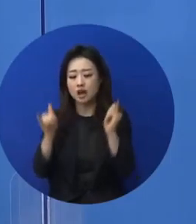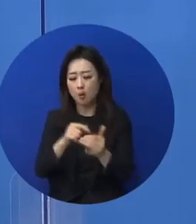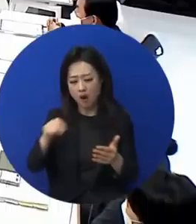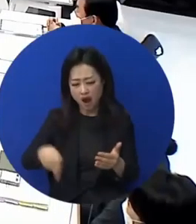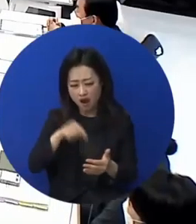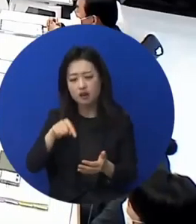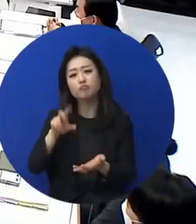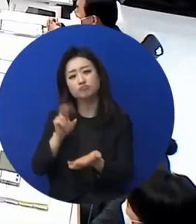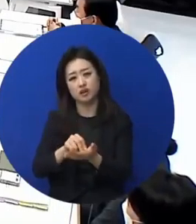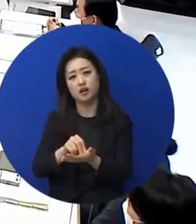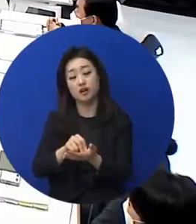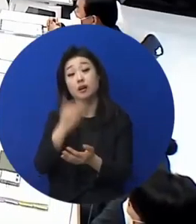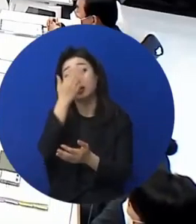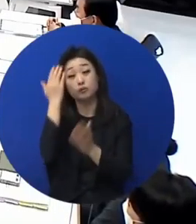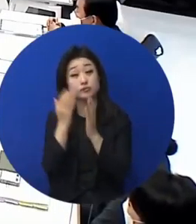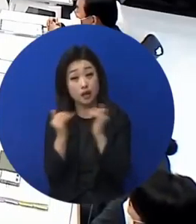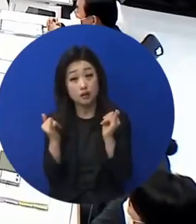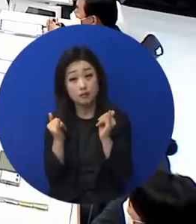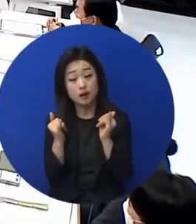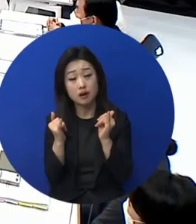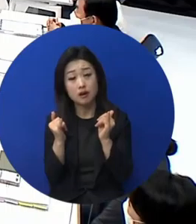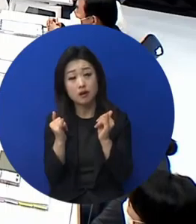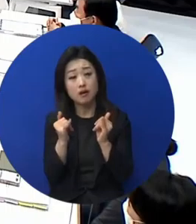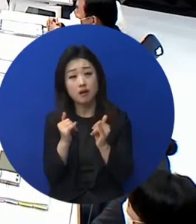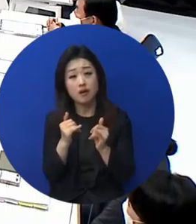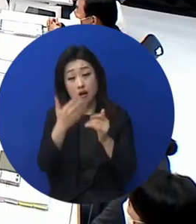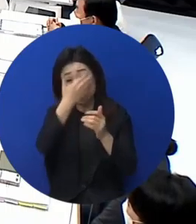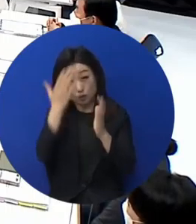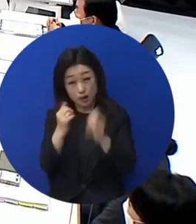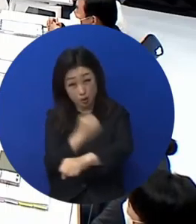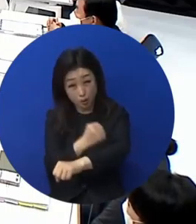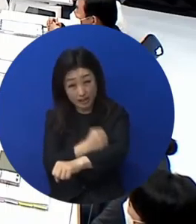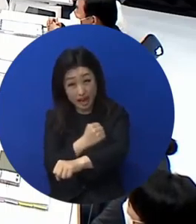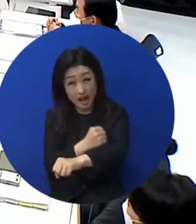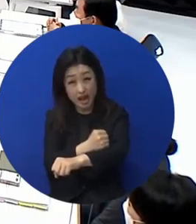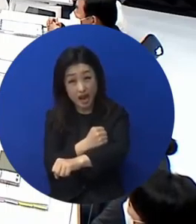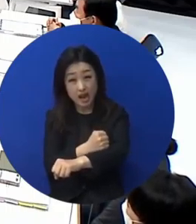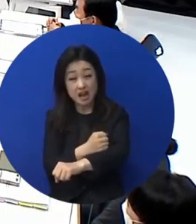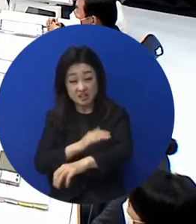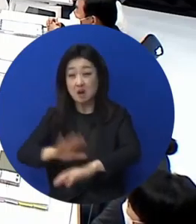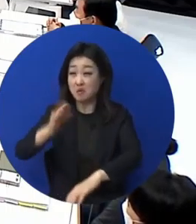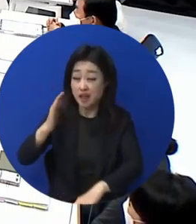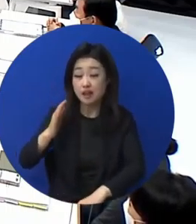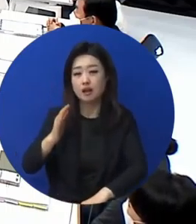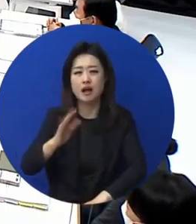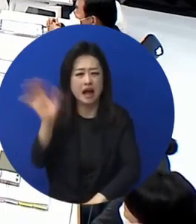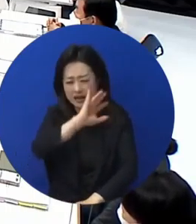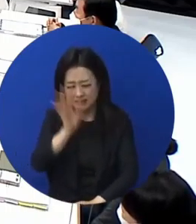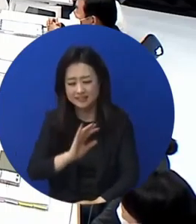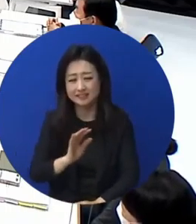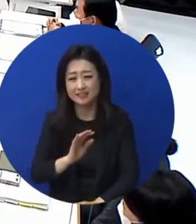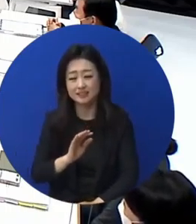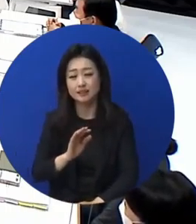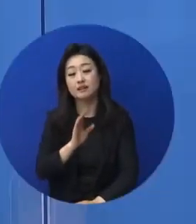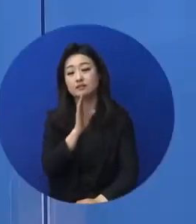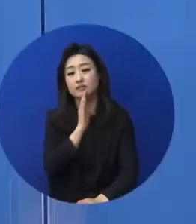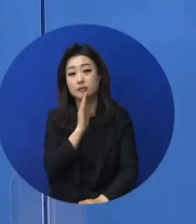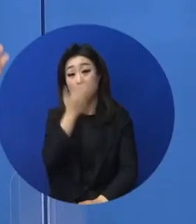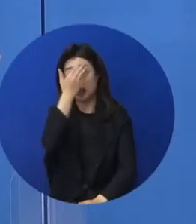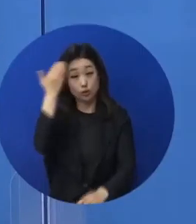것이고 우리 청년들에게 젊어서 고생은 사서도 한다, 내가 네 나이 때는 돌도 씹어먹었다 이런 얘기 이제 하면 안 됩니다.